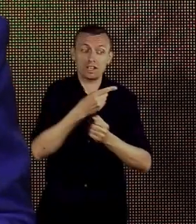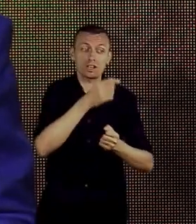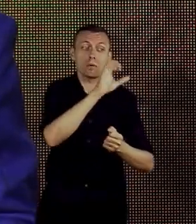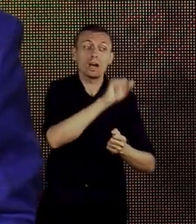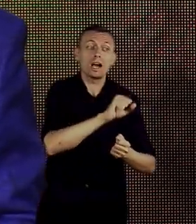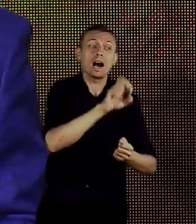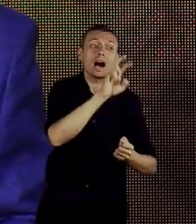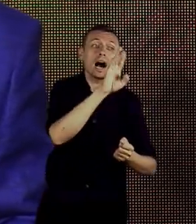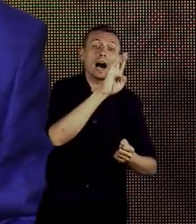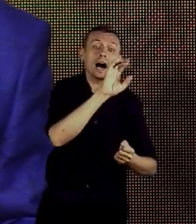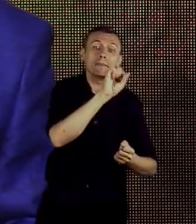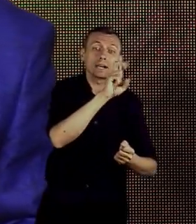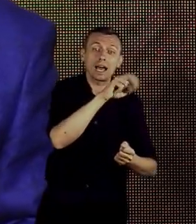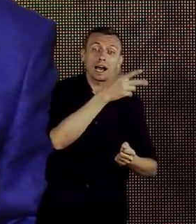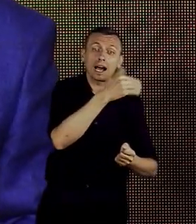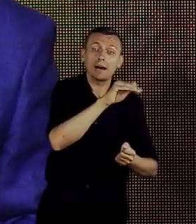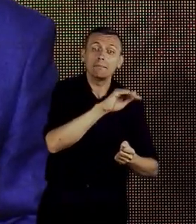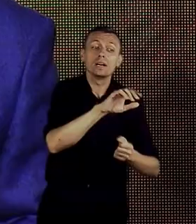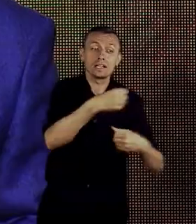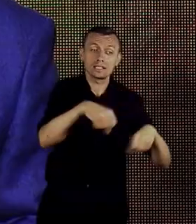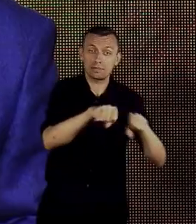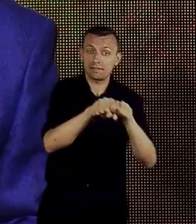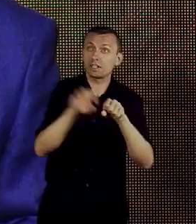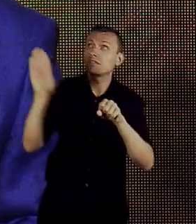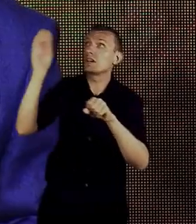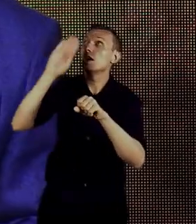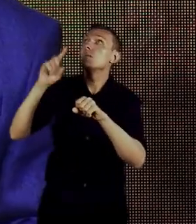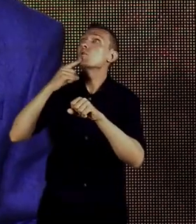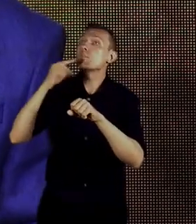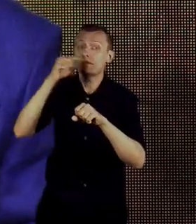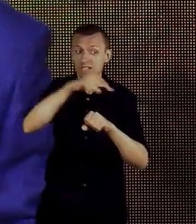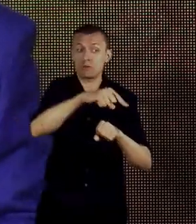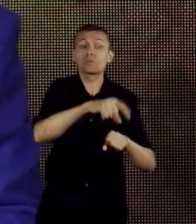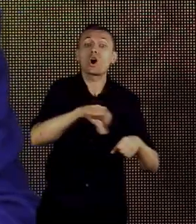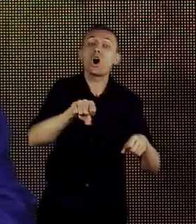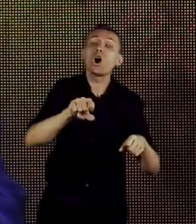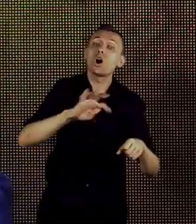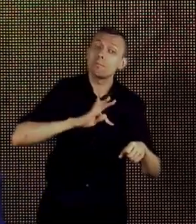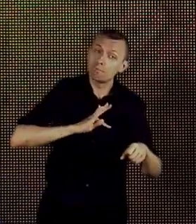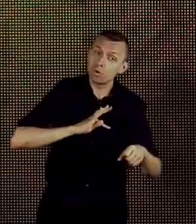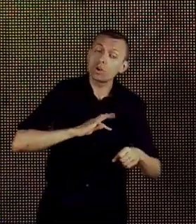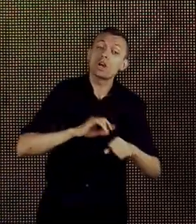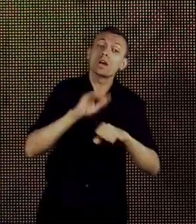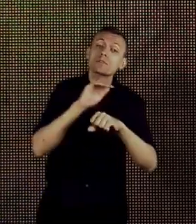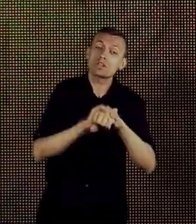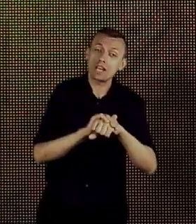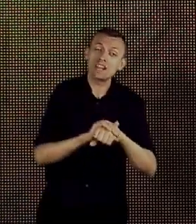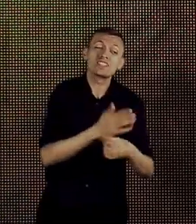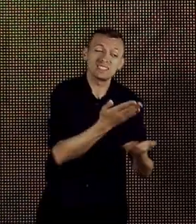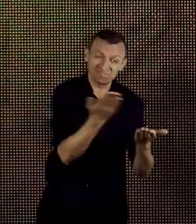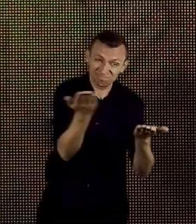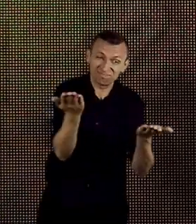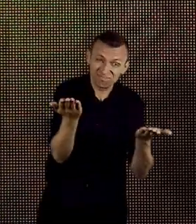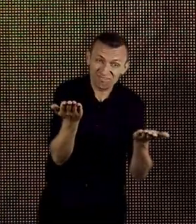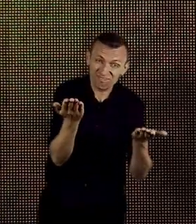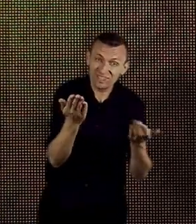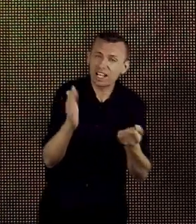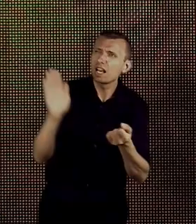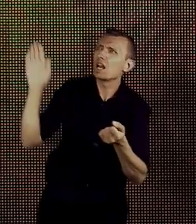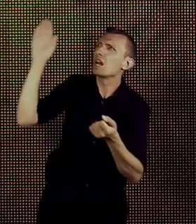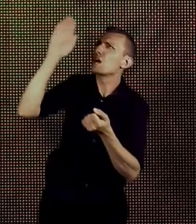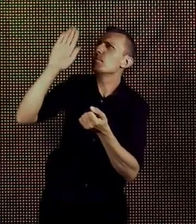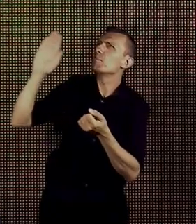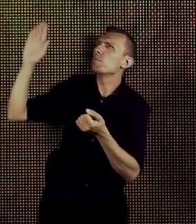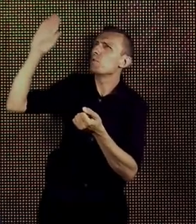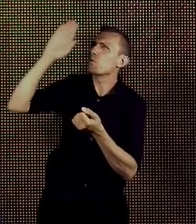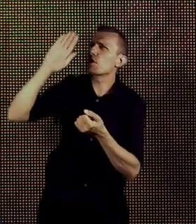go swoim przyjacielem. Widzicie więc, że Najwyższy uznaje człowieka za sprawiedliwego nie z uwagi